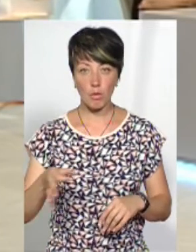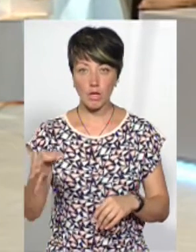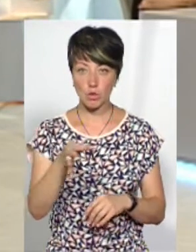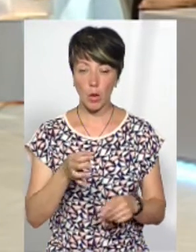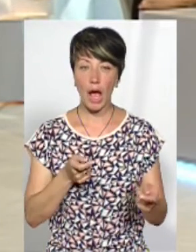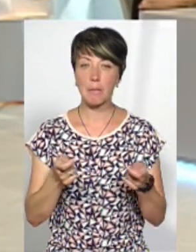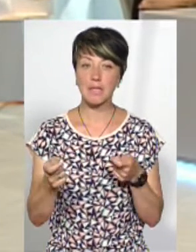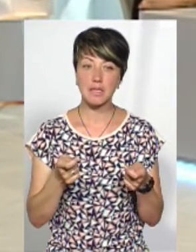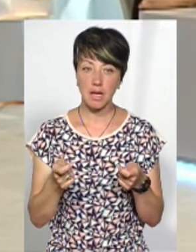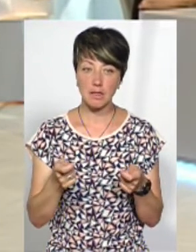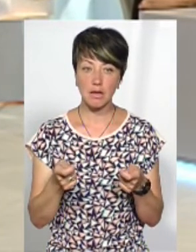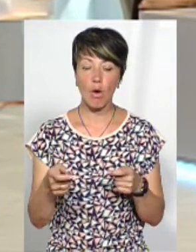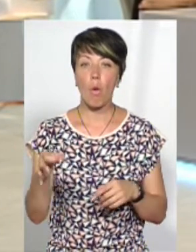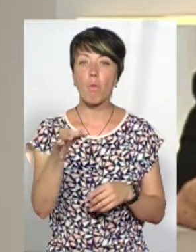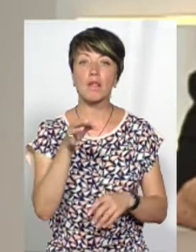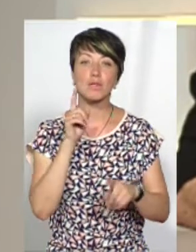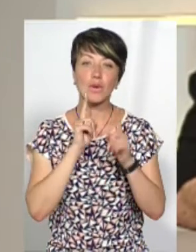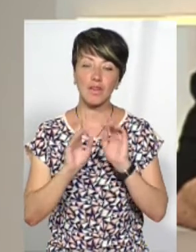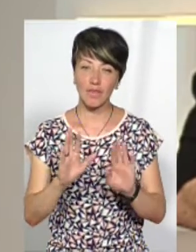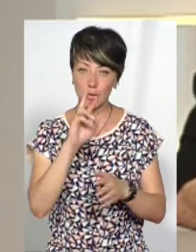державної адміністрації. Обласної ради.